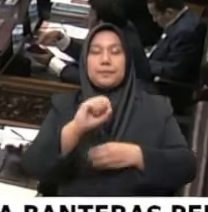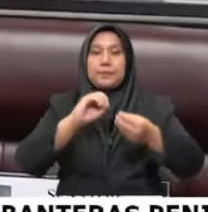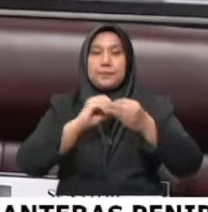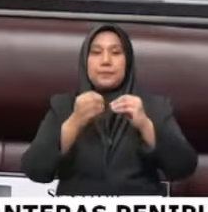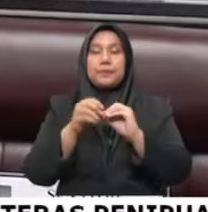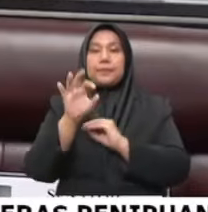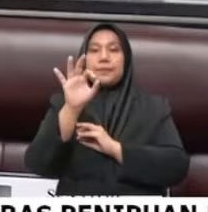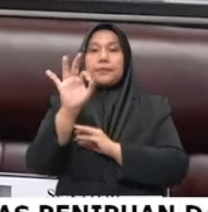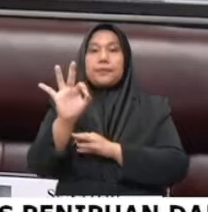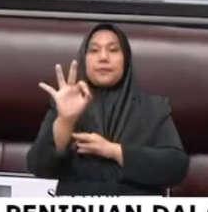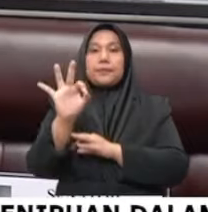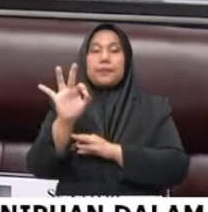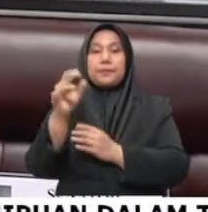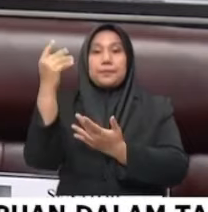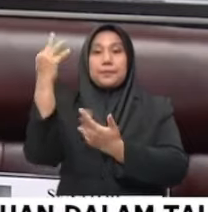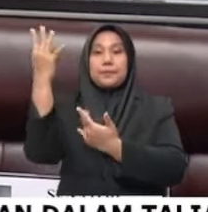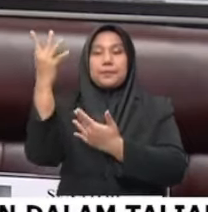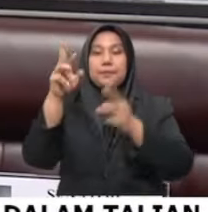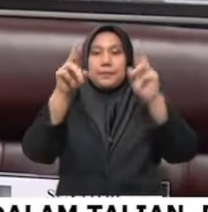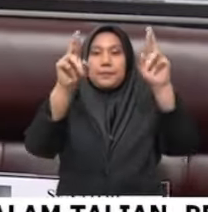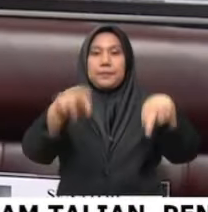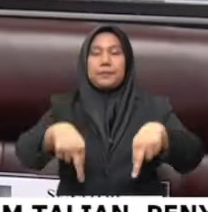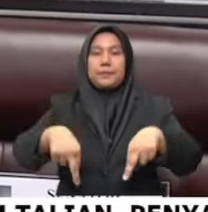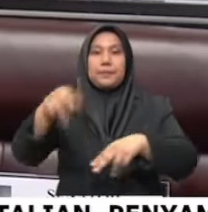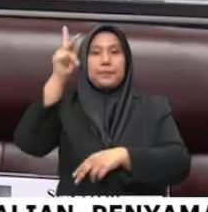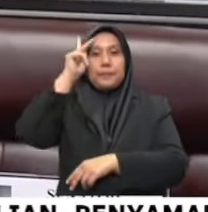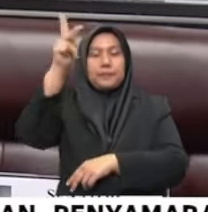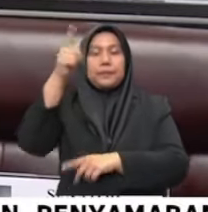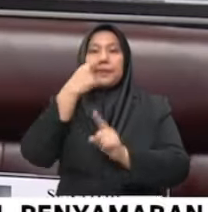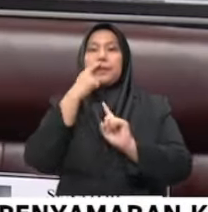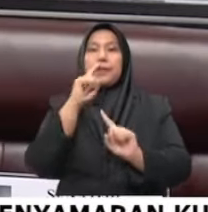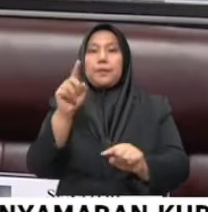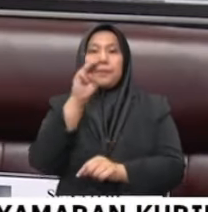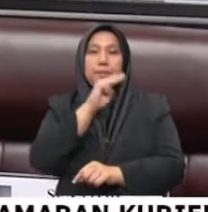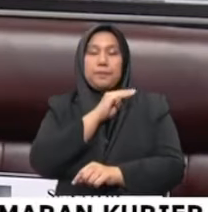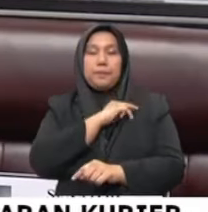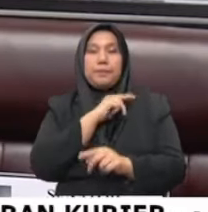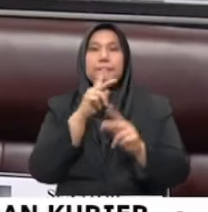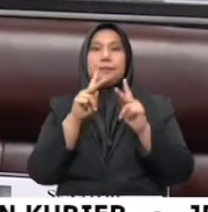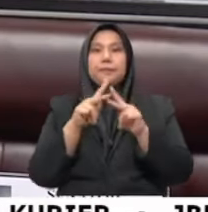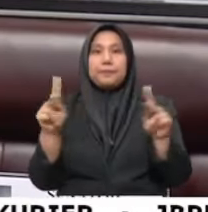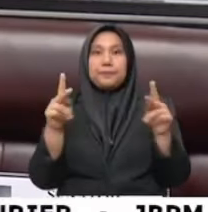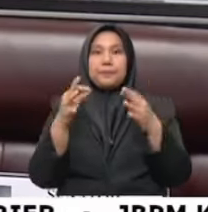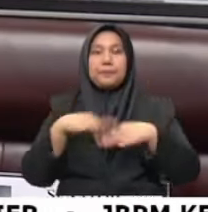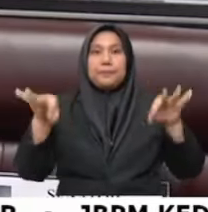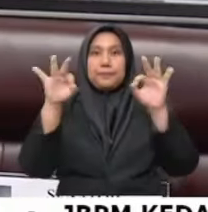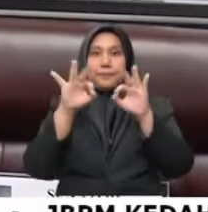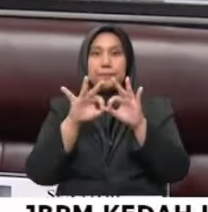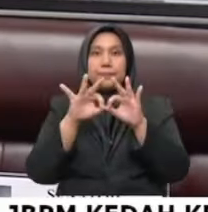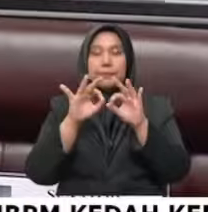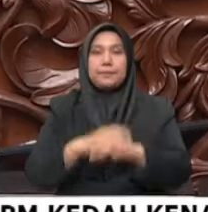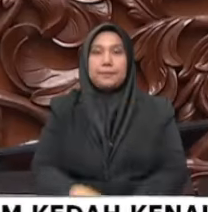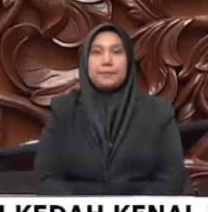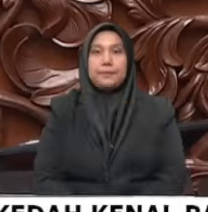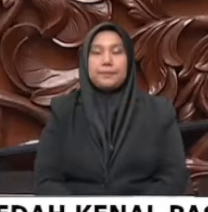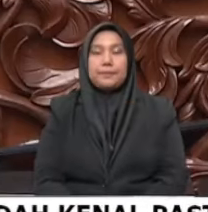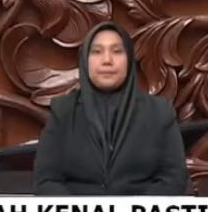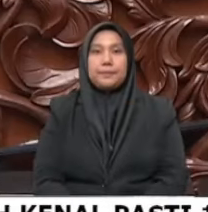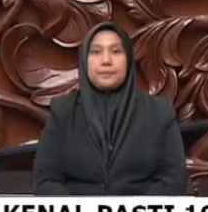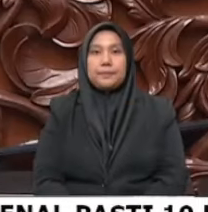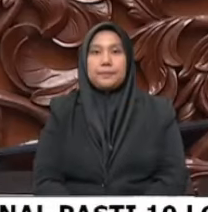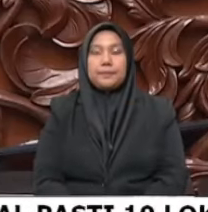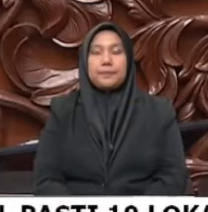ditunggu-tunggu oleh rakyat Kelantan. Jawapan Menteri sangat penting. Terima kasih. Terima kasih. Terima kasih Tan Sri. Tuan Yang